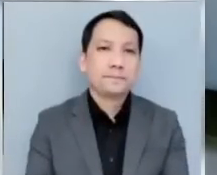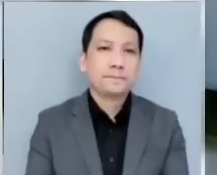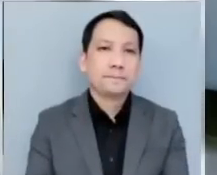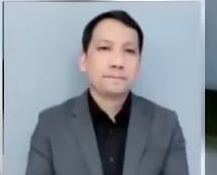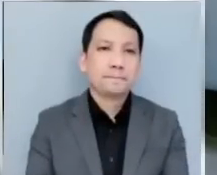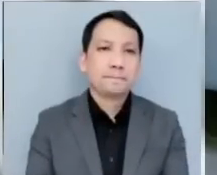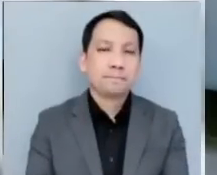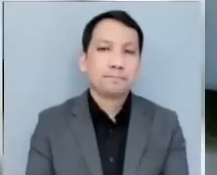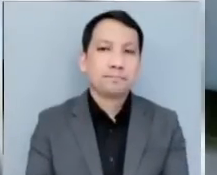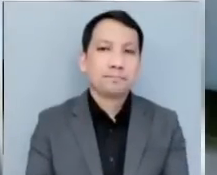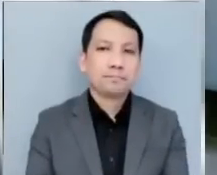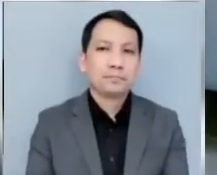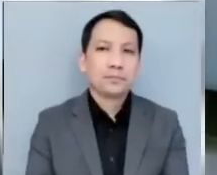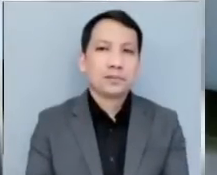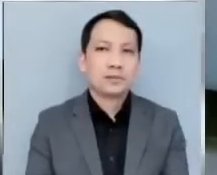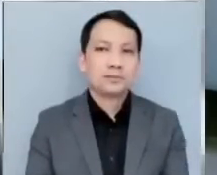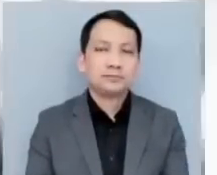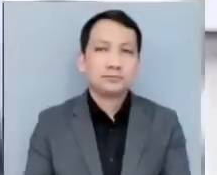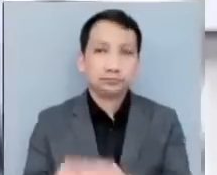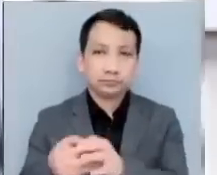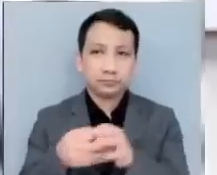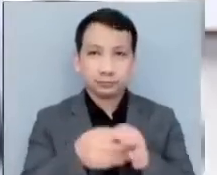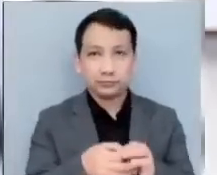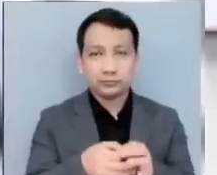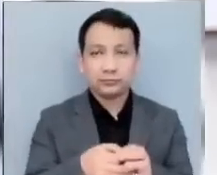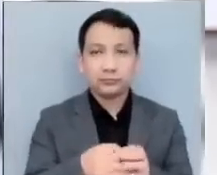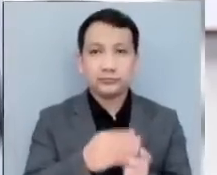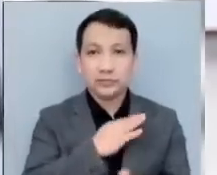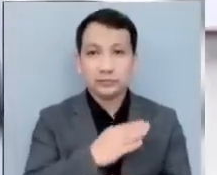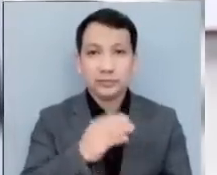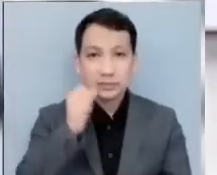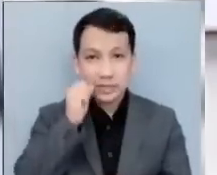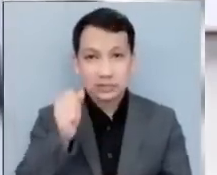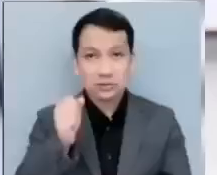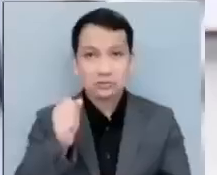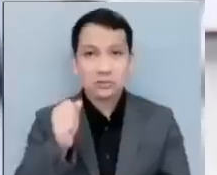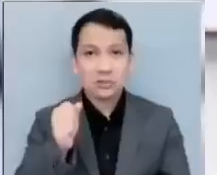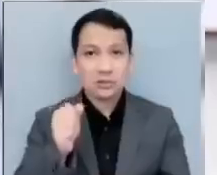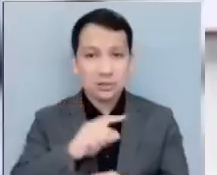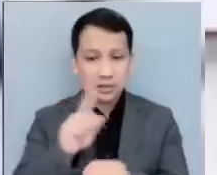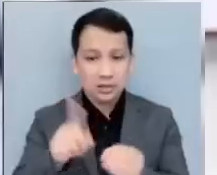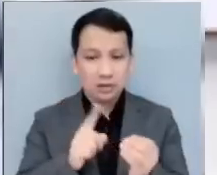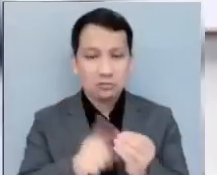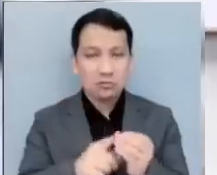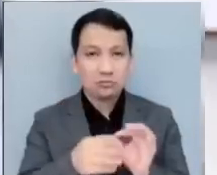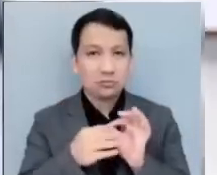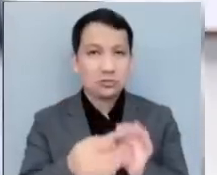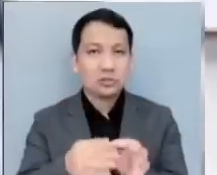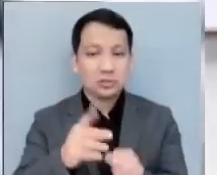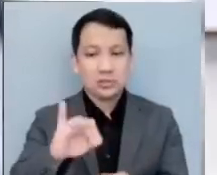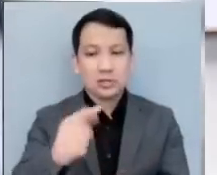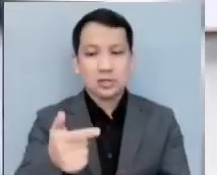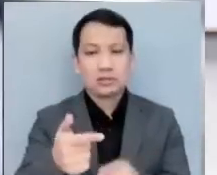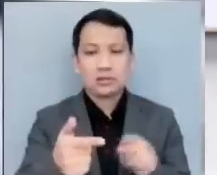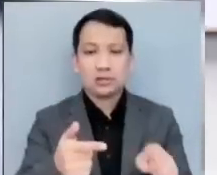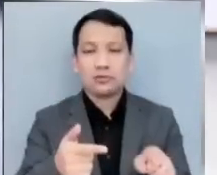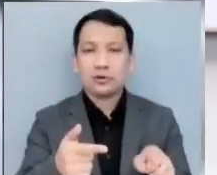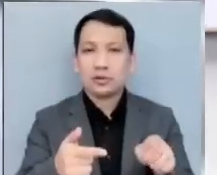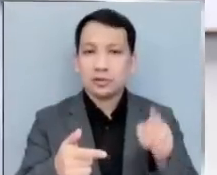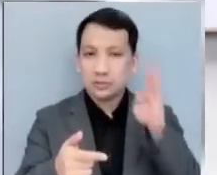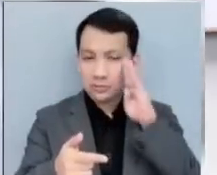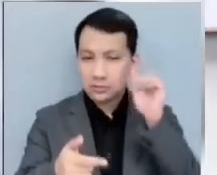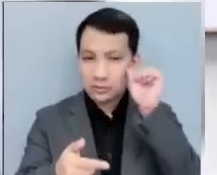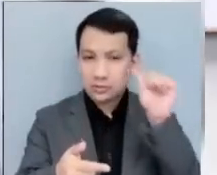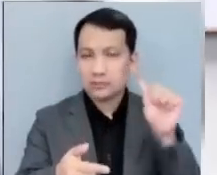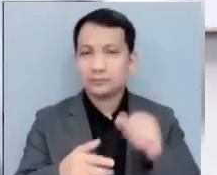Kaugnay sa pag-alma ni Lieutenant General Benjamin Santos Jr. sa anyay pagdungis ni DILG Secretary Benhur Abalos sa kanyang